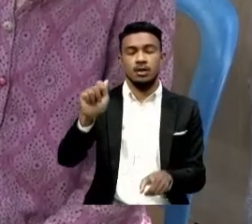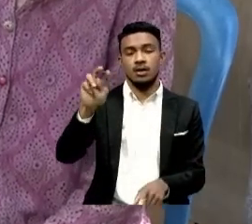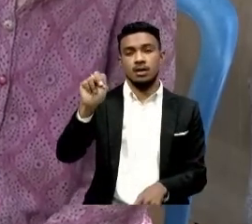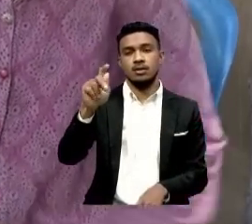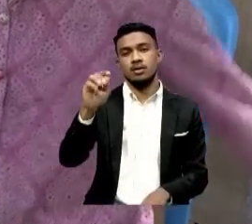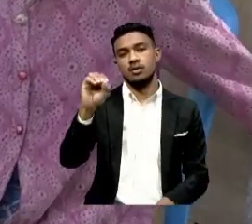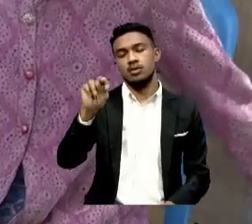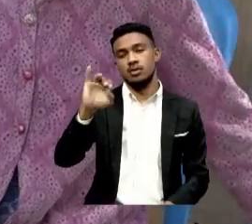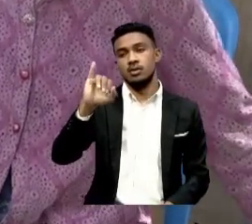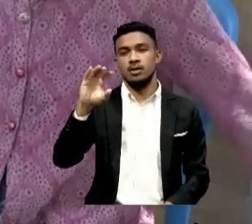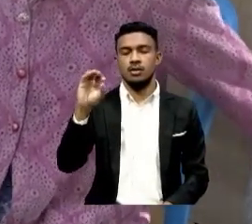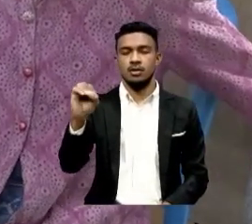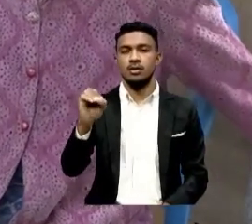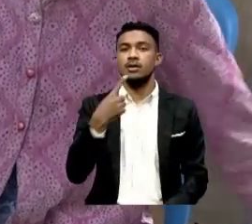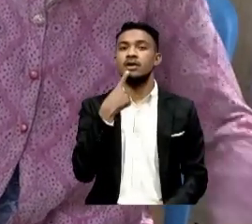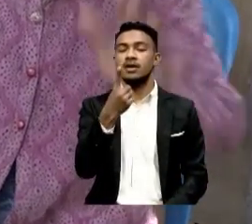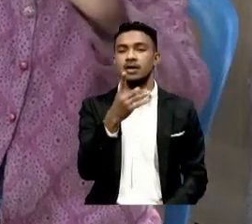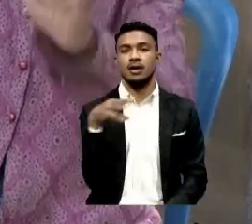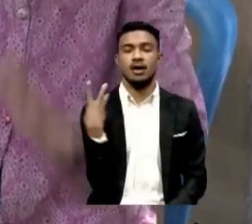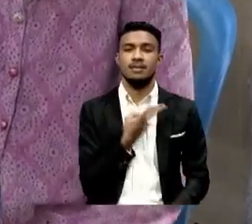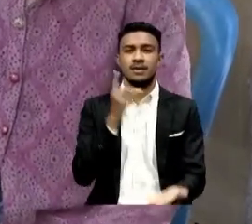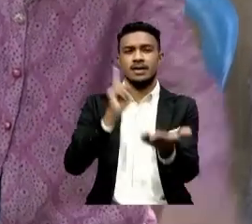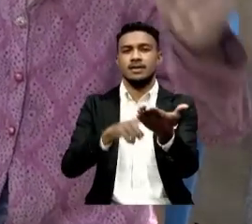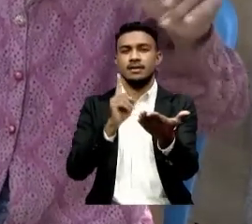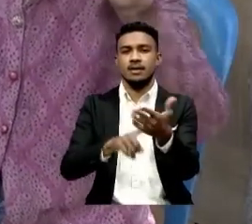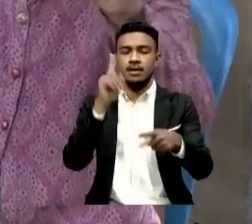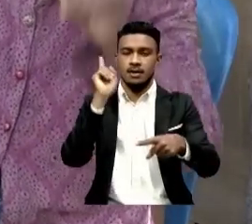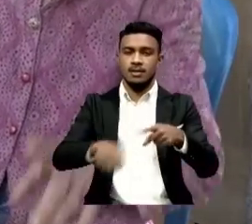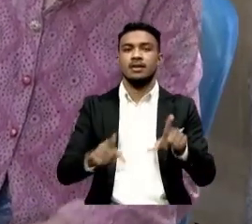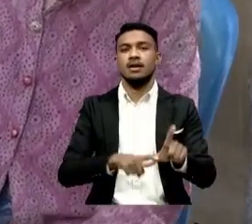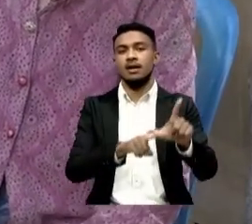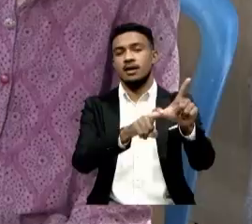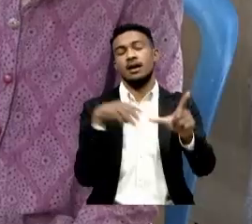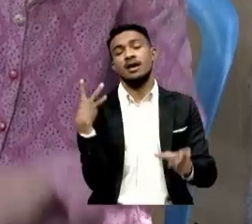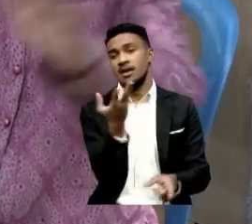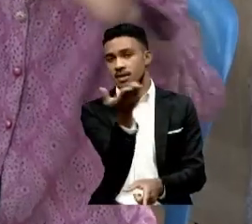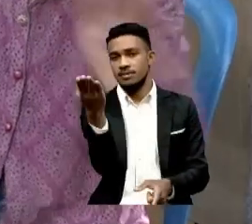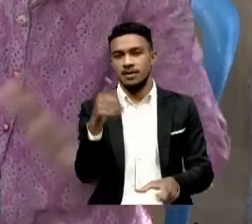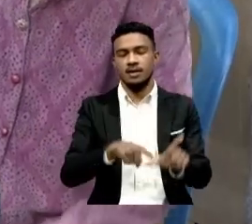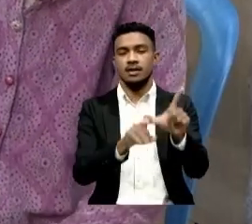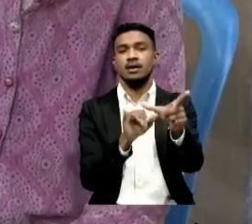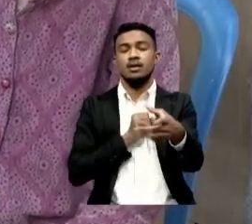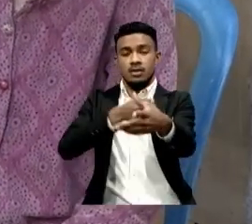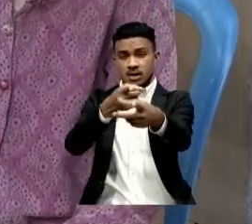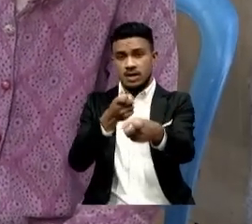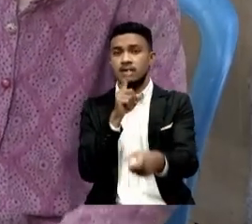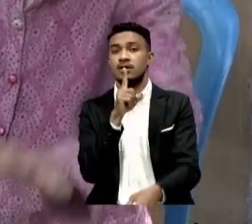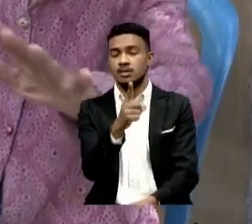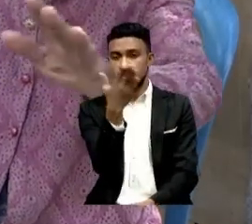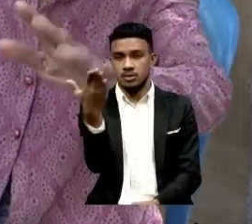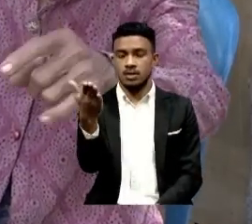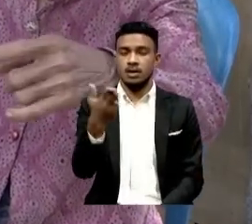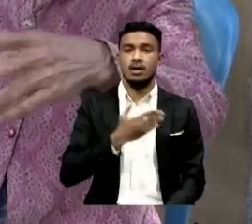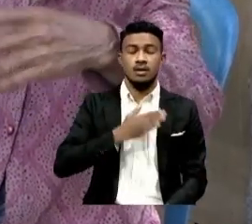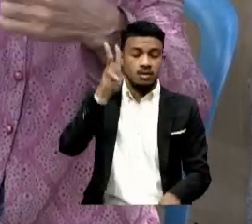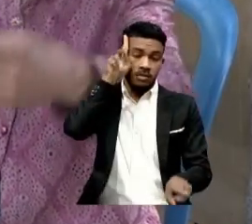mehau. Ami se istori maru he karai kini ada berde halai ye. Ini halai am tirte beso. Ayam na maun sere ne militan. Kasur